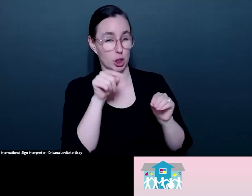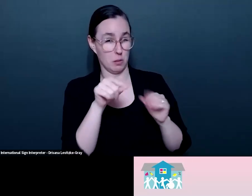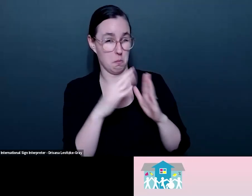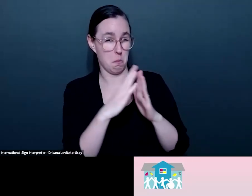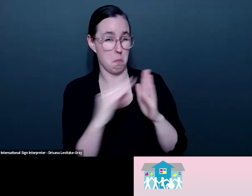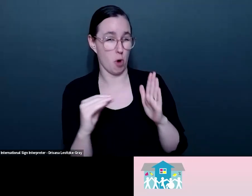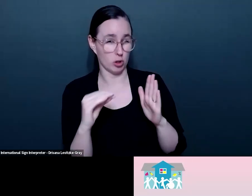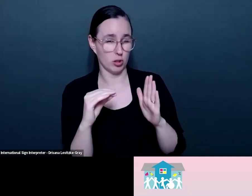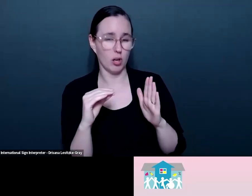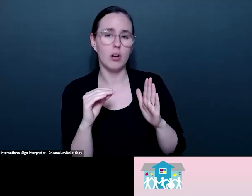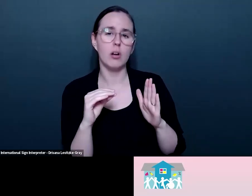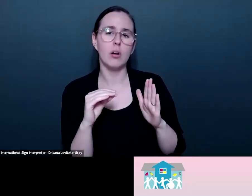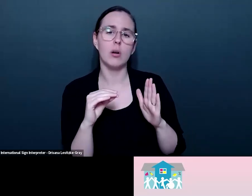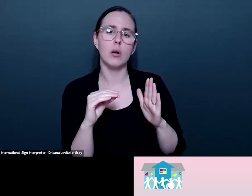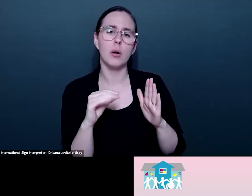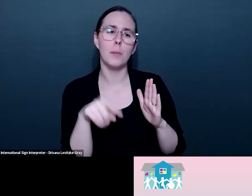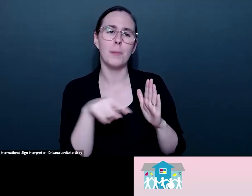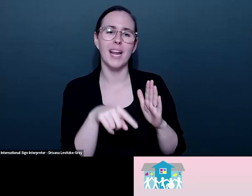quantitative et qualitative?